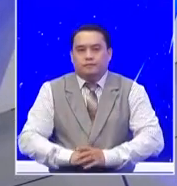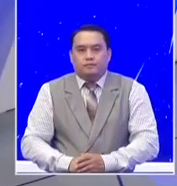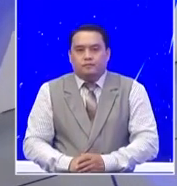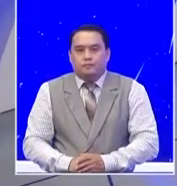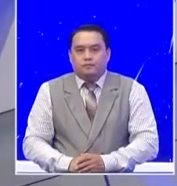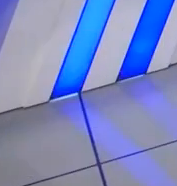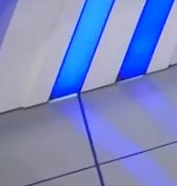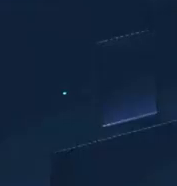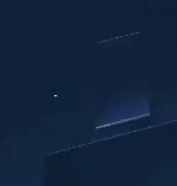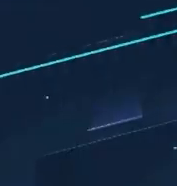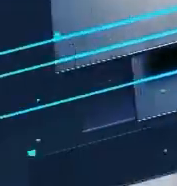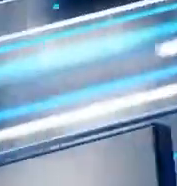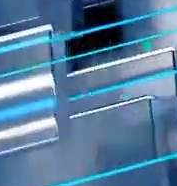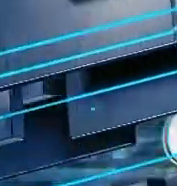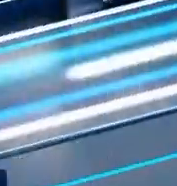важном.